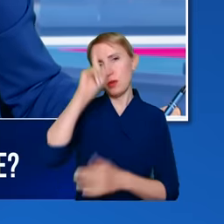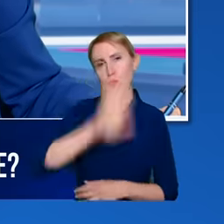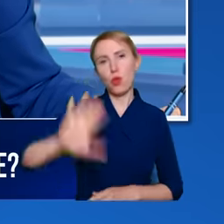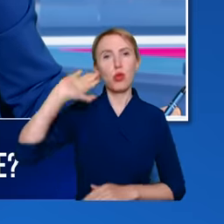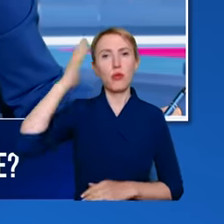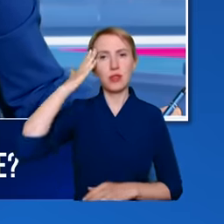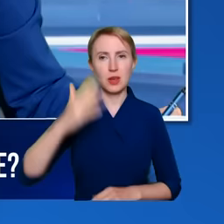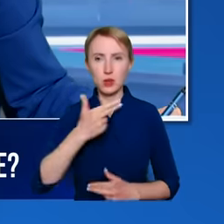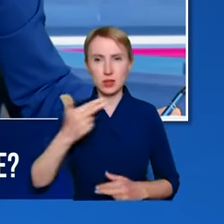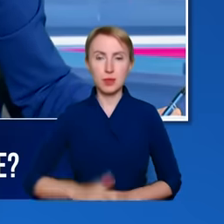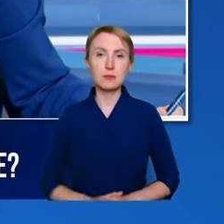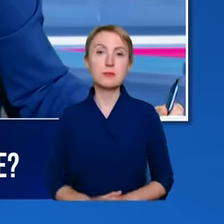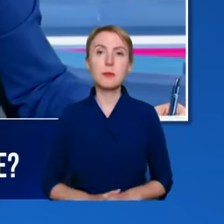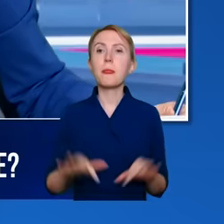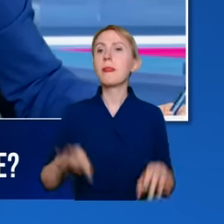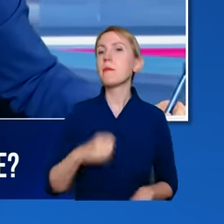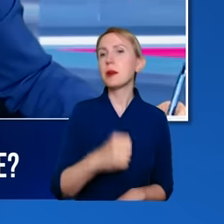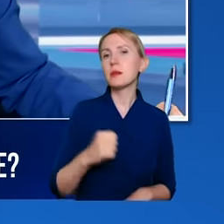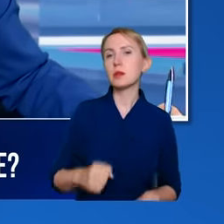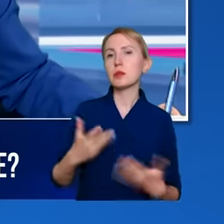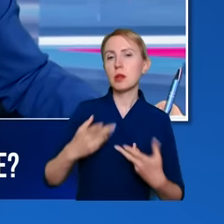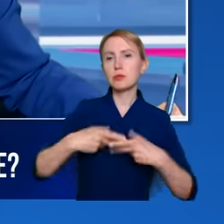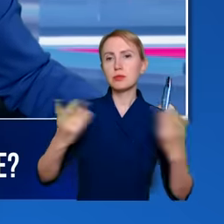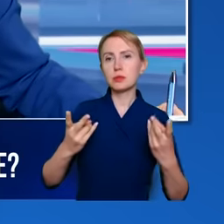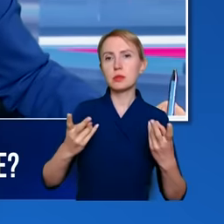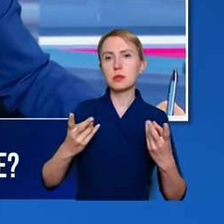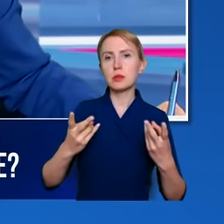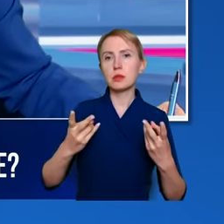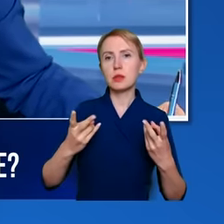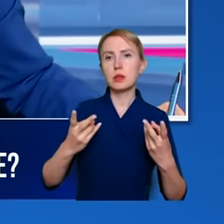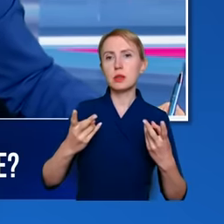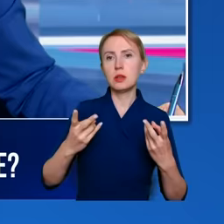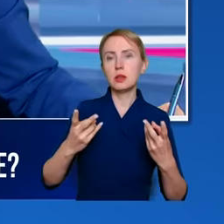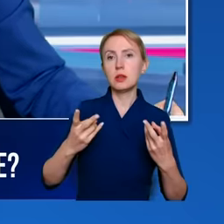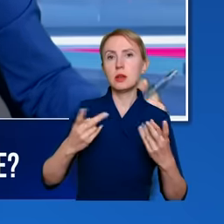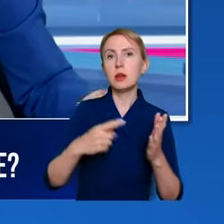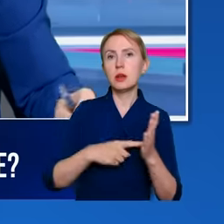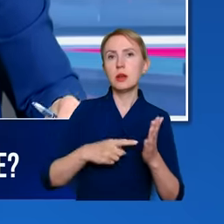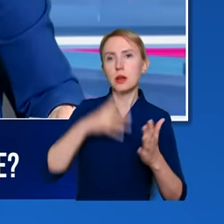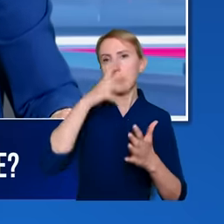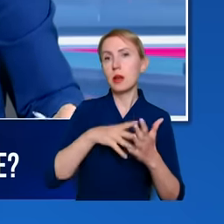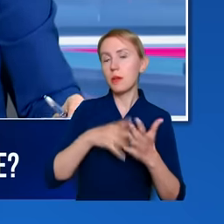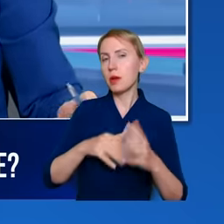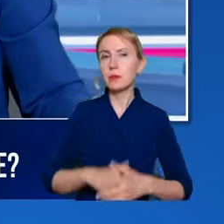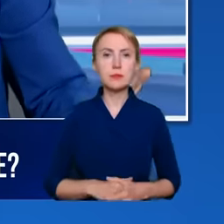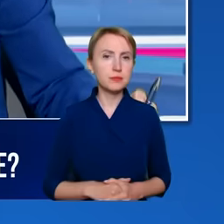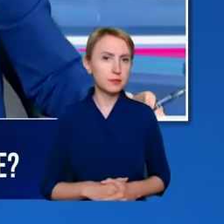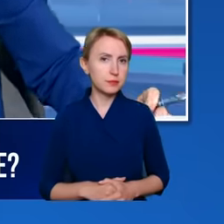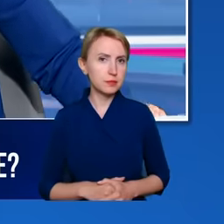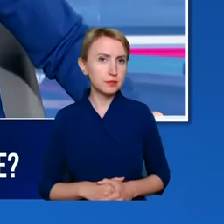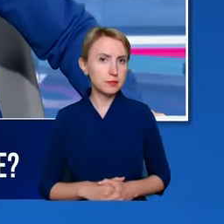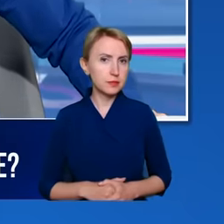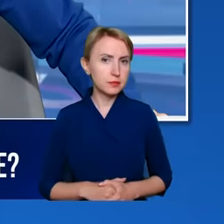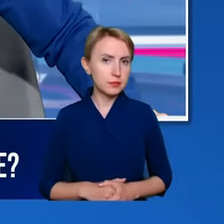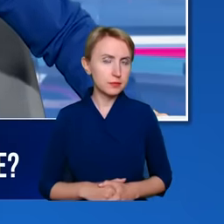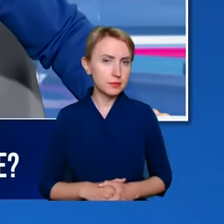się o tym. Czyli pan poseł jest za ujawnieniem raportu. Jak najbardziej. Ale pan poseł Tumanowicz prezentuje jakąś,